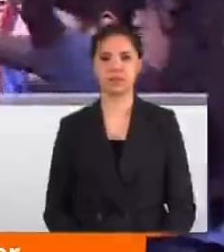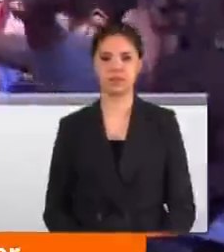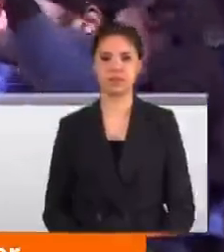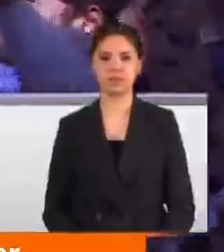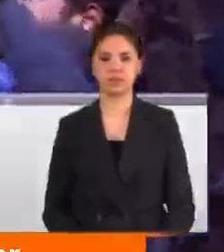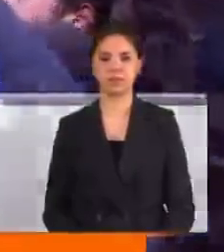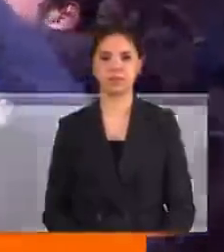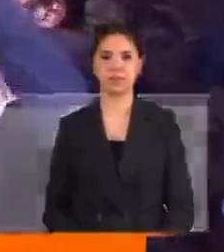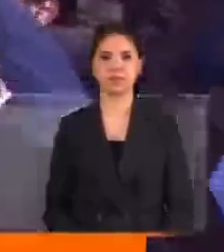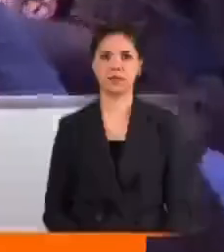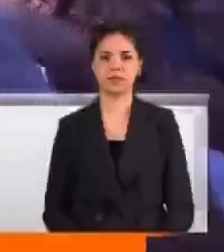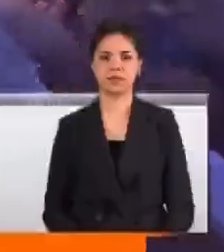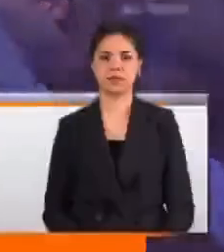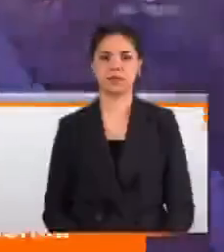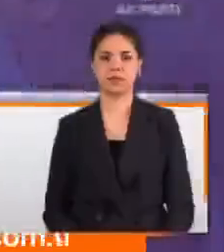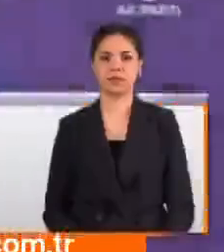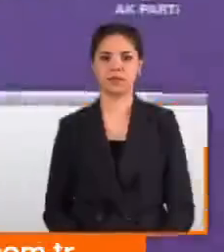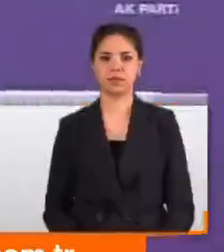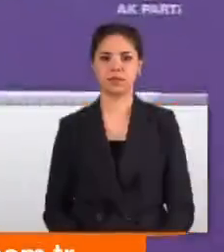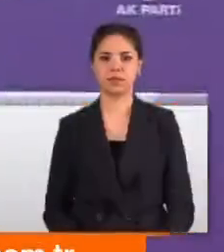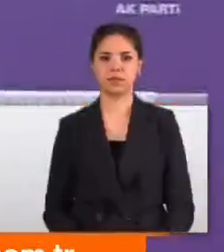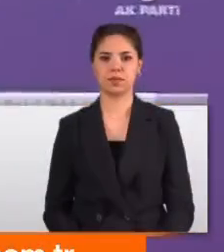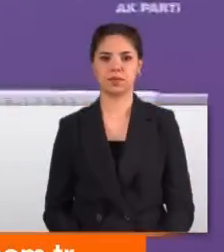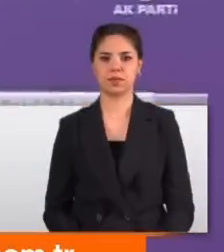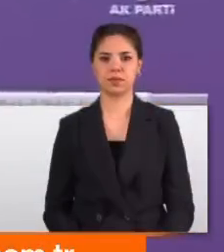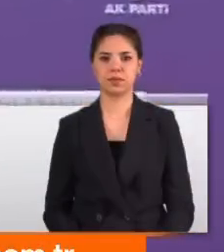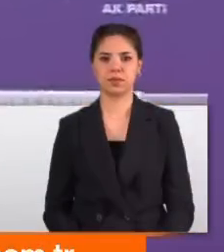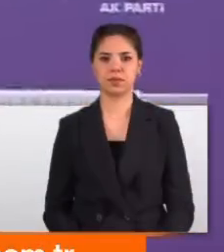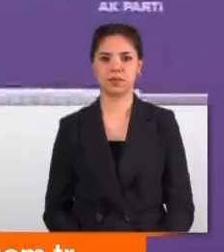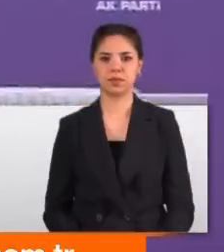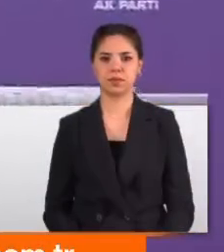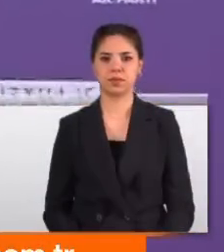seviyoruz. Çok seviyoruz, seviyoruz,